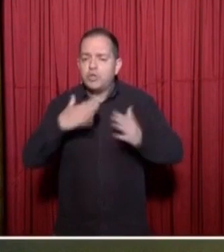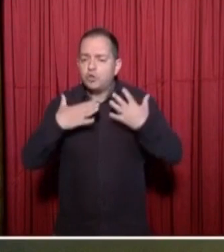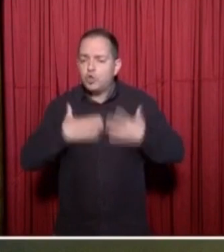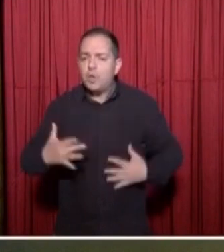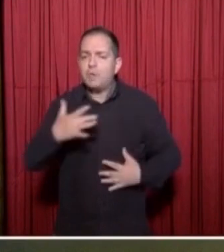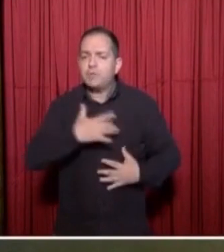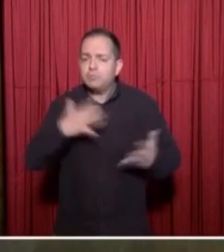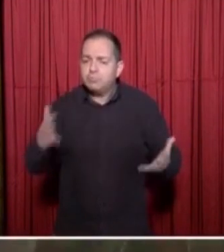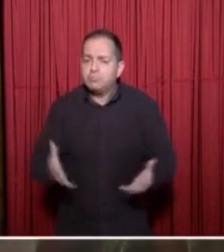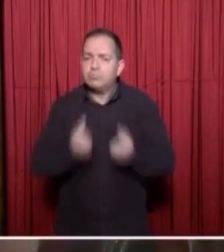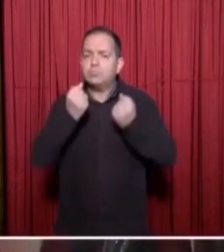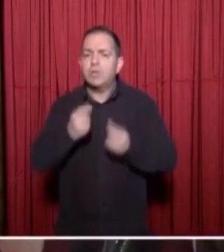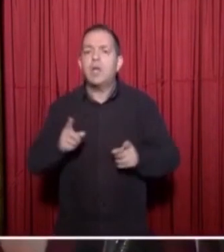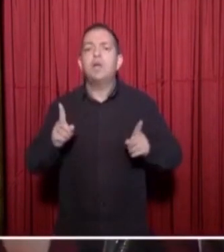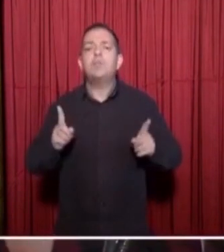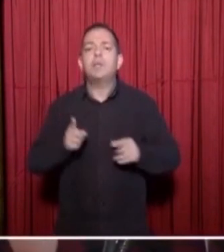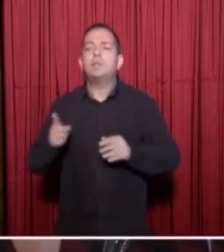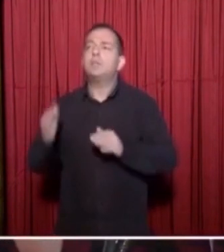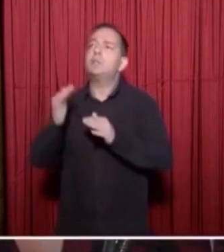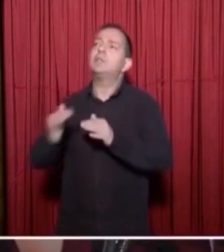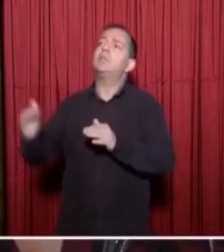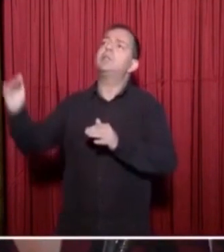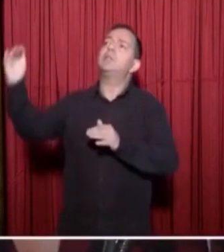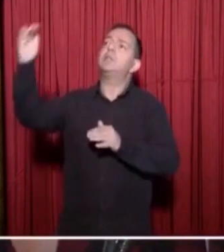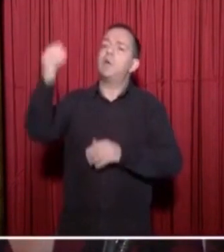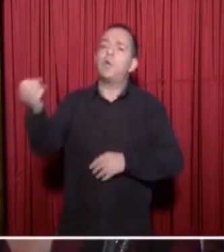Κυρίου ετησούμεθα.